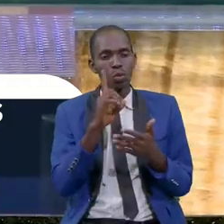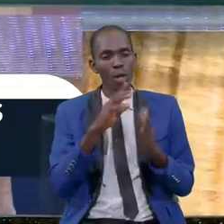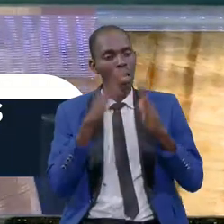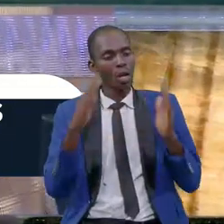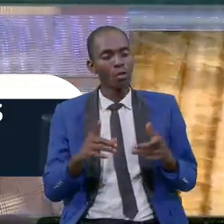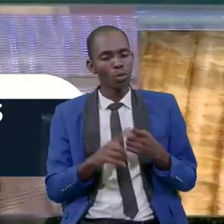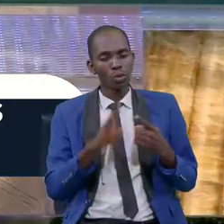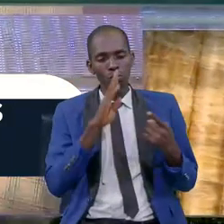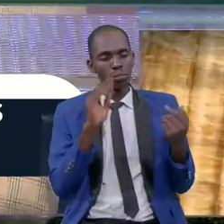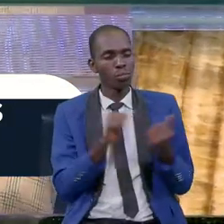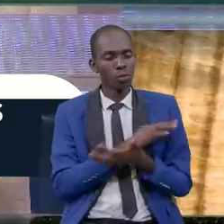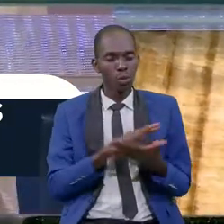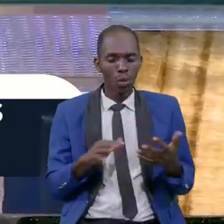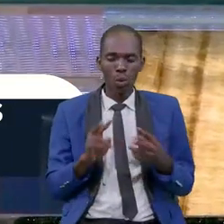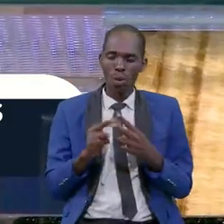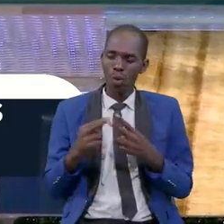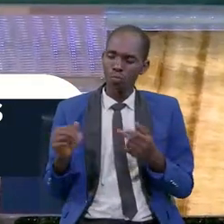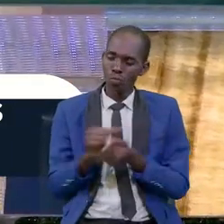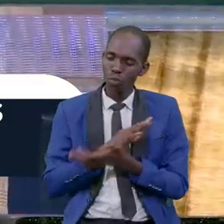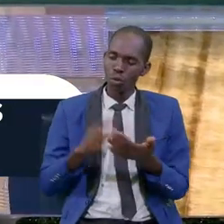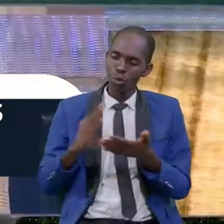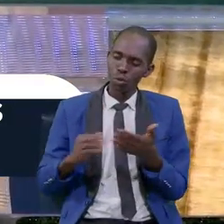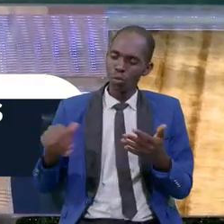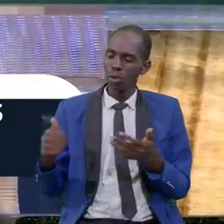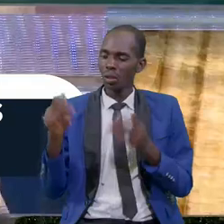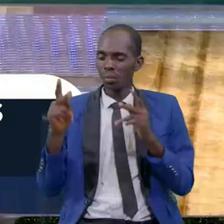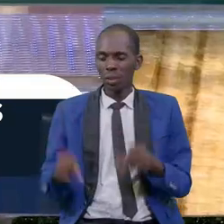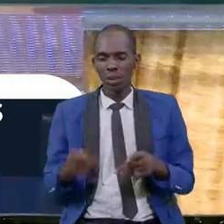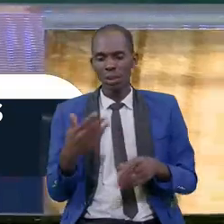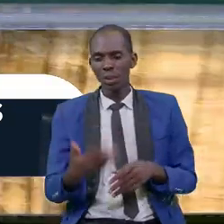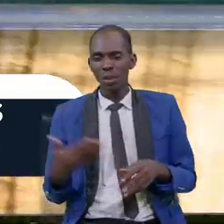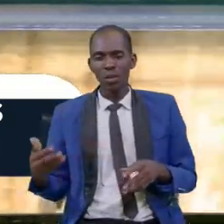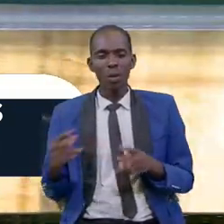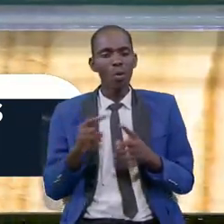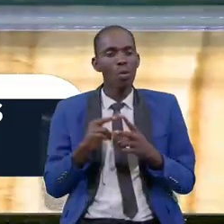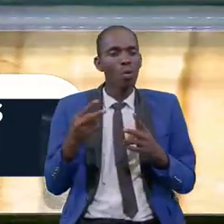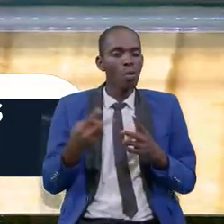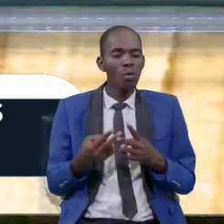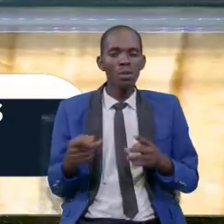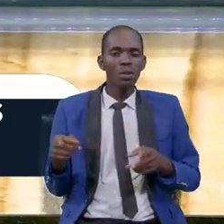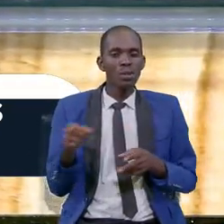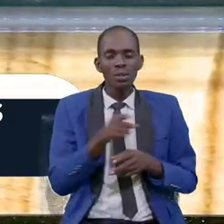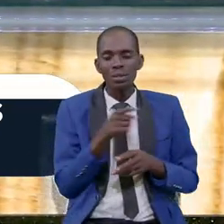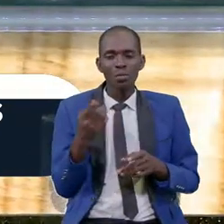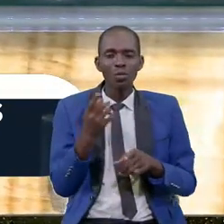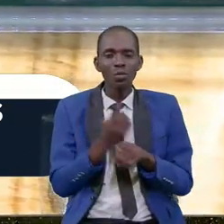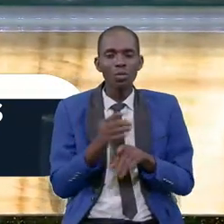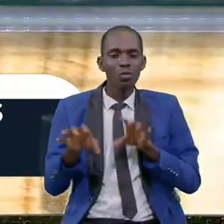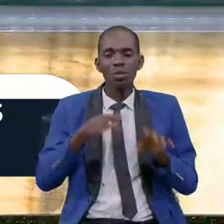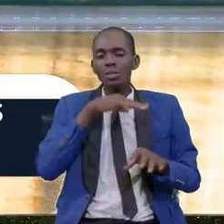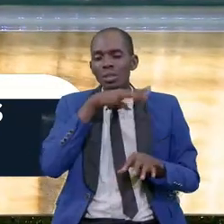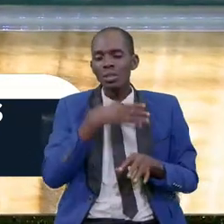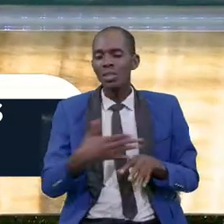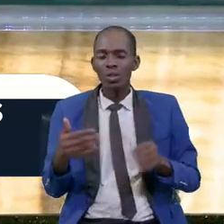Soit ils incendient la maison d'autrui, ou bien ils détruisent les mains, les biens de quelqu'un par les mains.